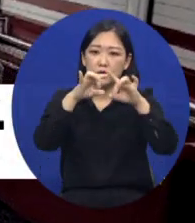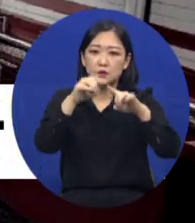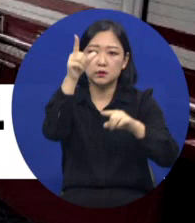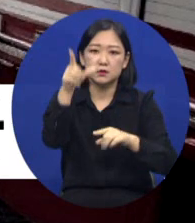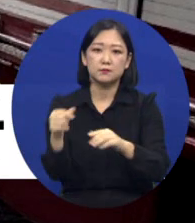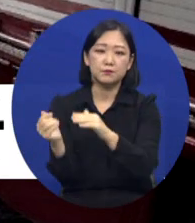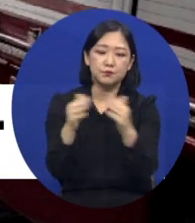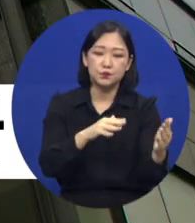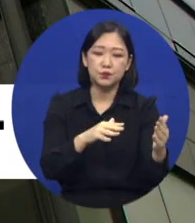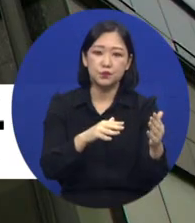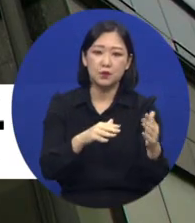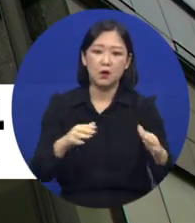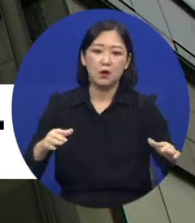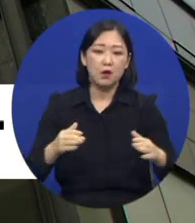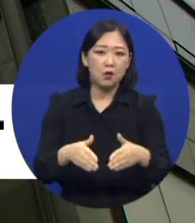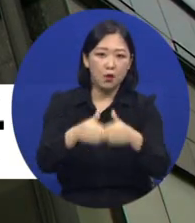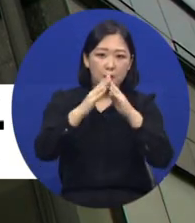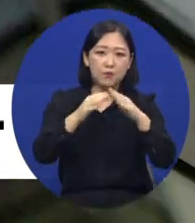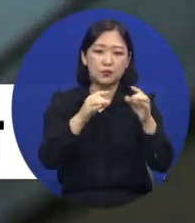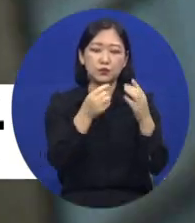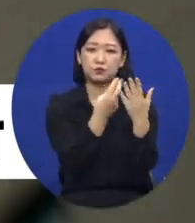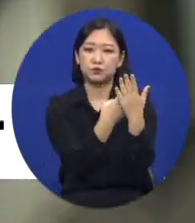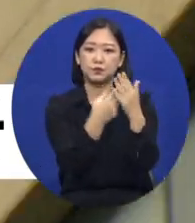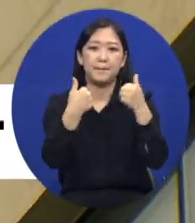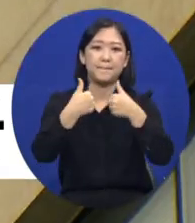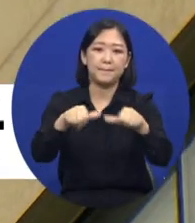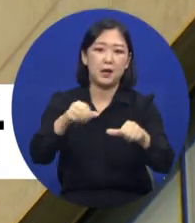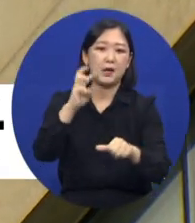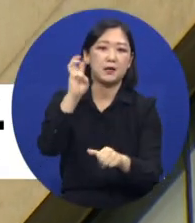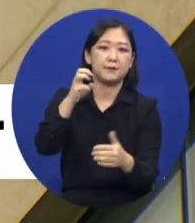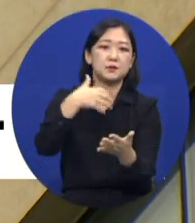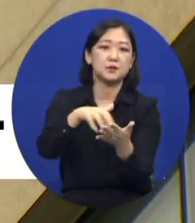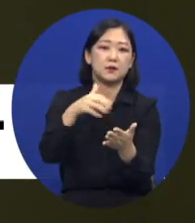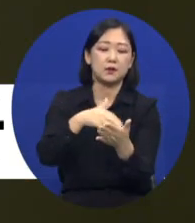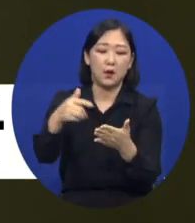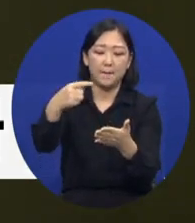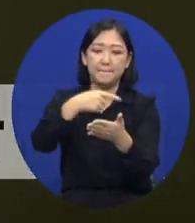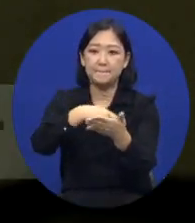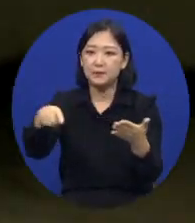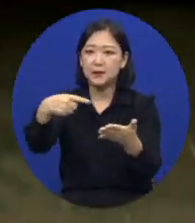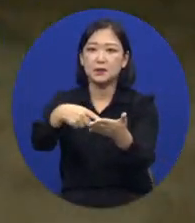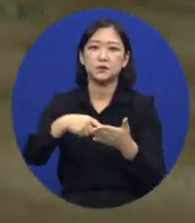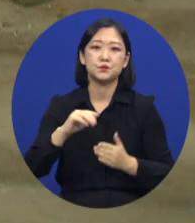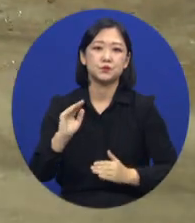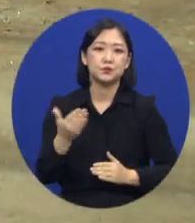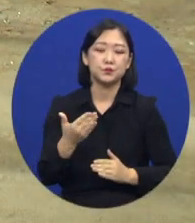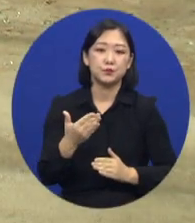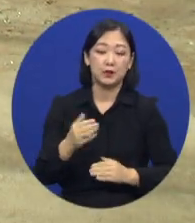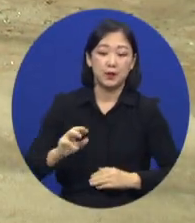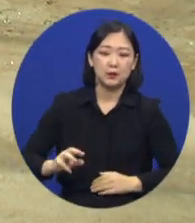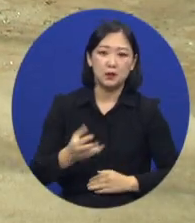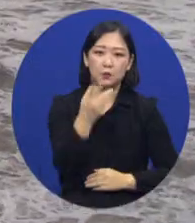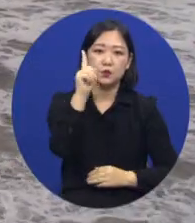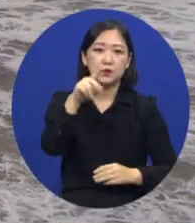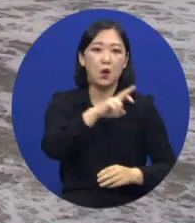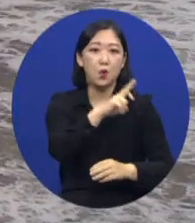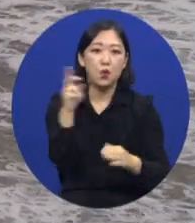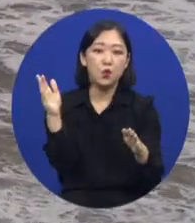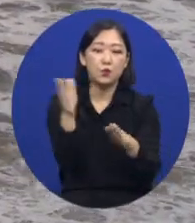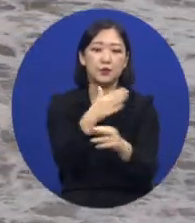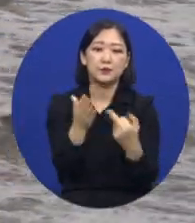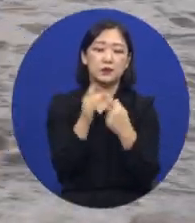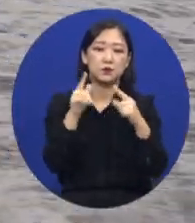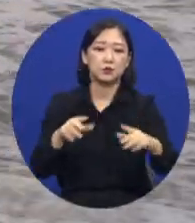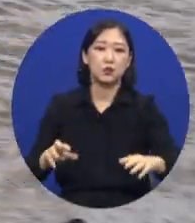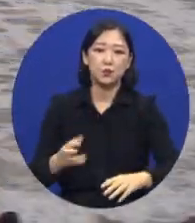쓰러지고 상가 건물 유리창이 깨지는 등 이틀 동안 30여 건의 피해가 접수됐습니다. 태풍 찬투는 내일 오후부터 제주를